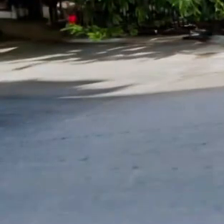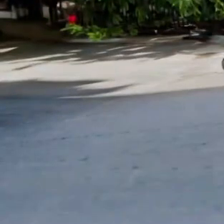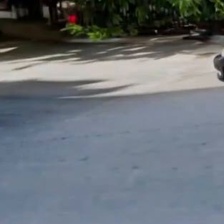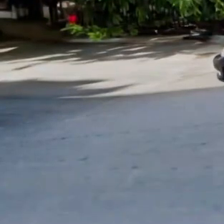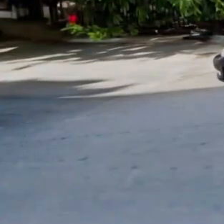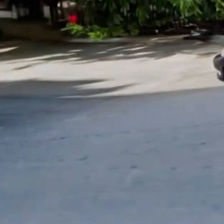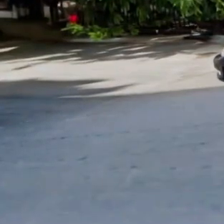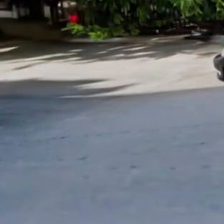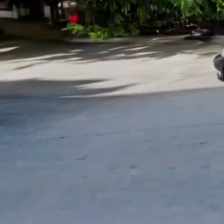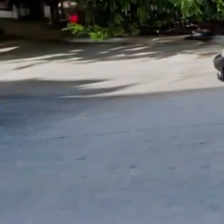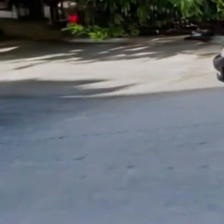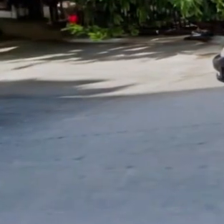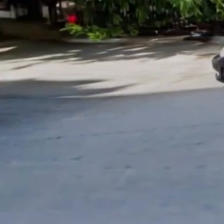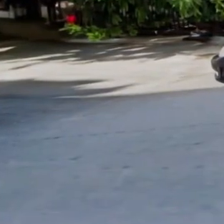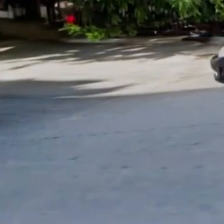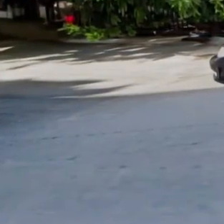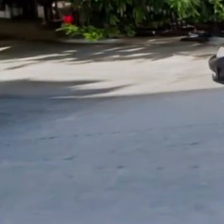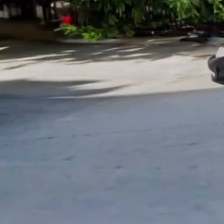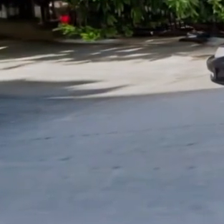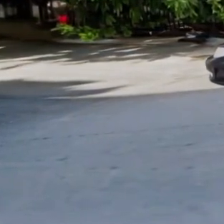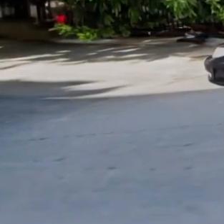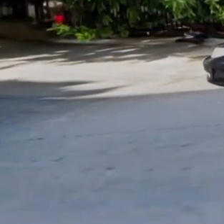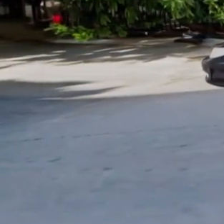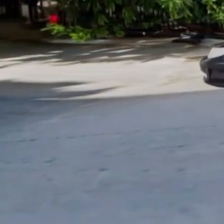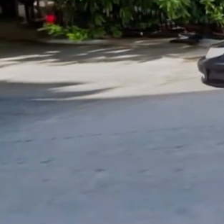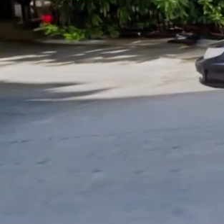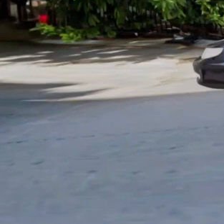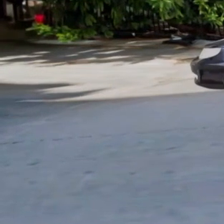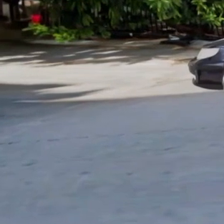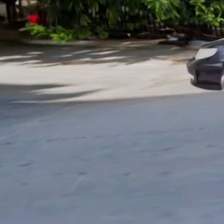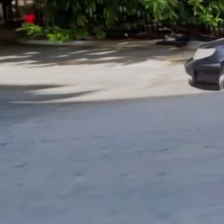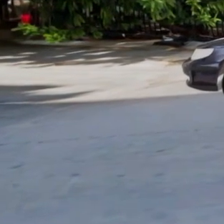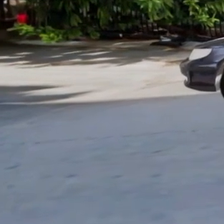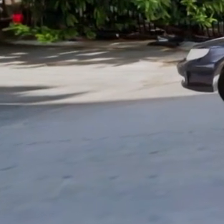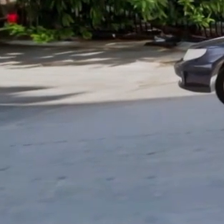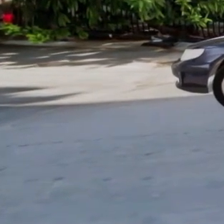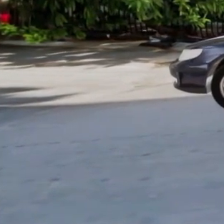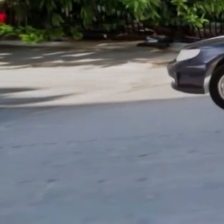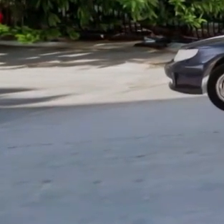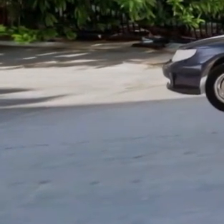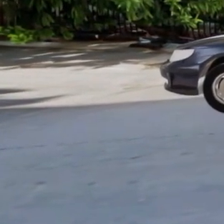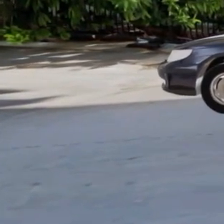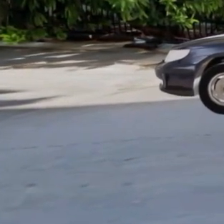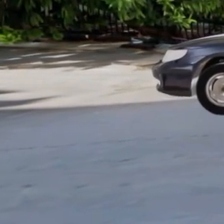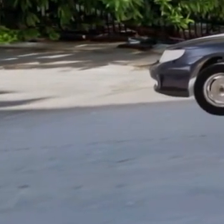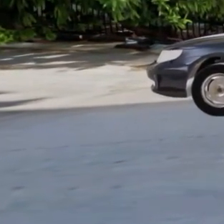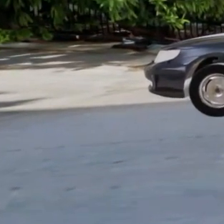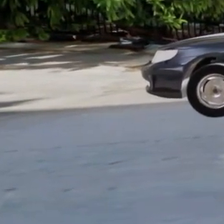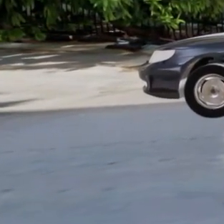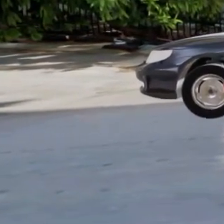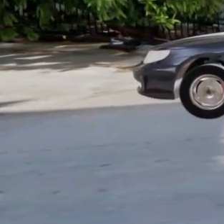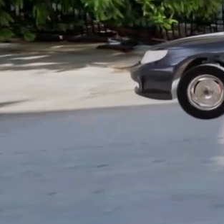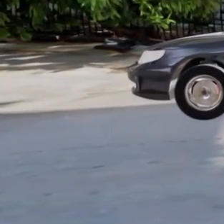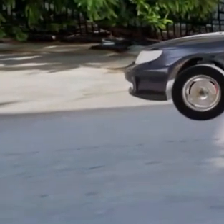λοιπόν από τον πρώτο όροφο της πολυκατοικίας στην Καλαμαριά. Υπάρχει αυτοκίνητο, το αυτοκίνητο δεν το οδηγεί ο δράστης